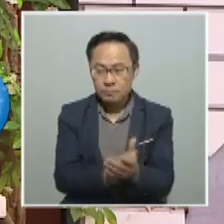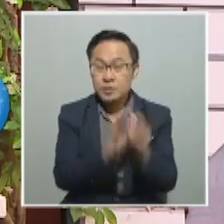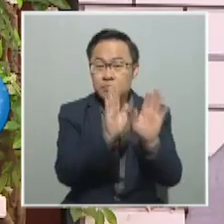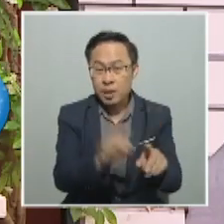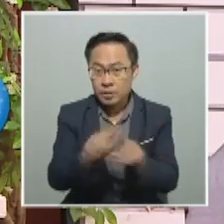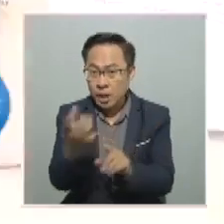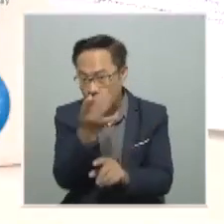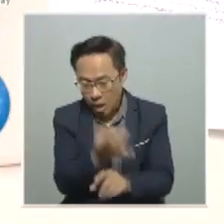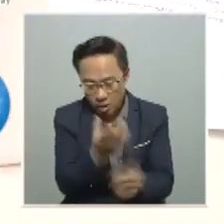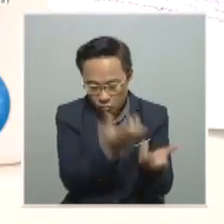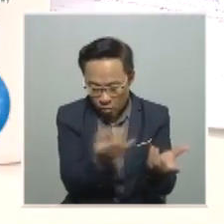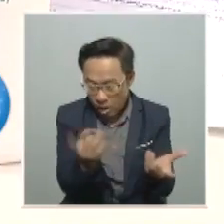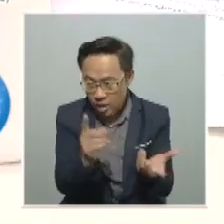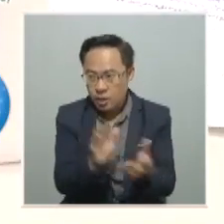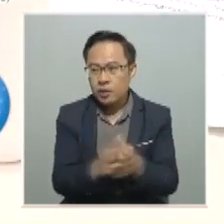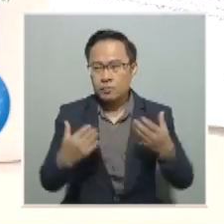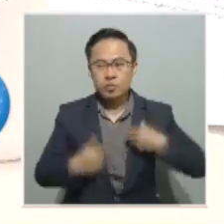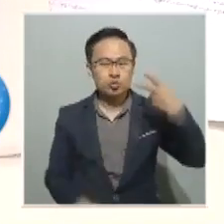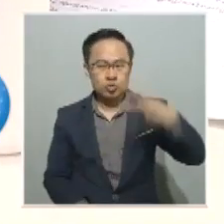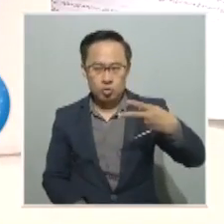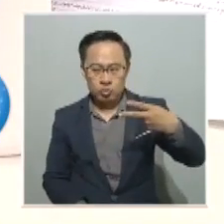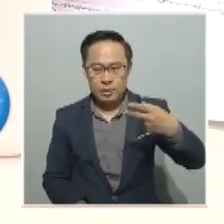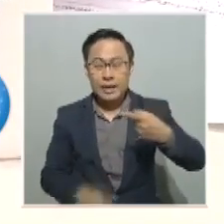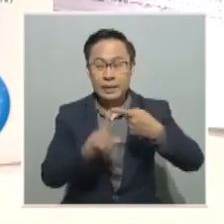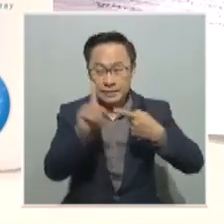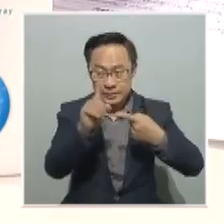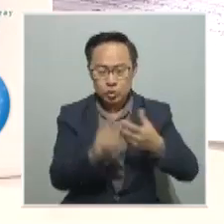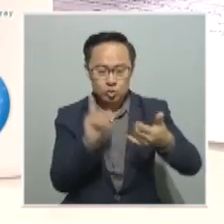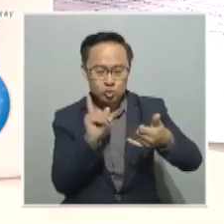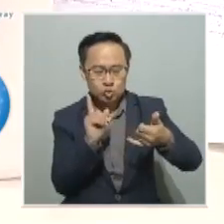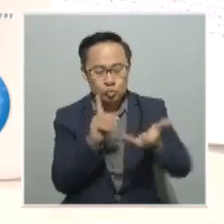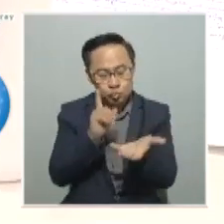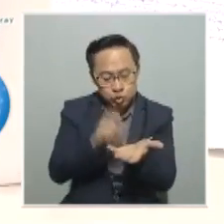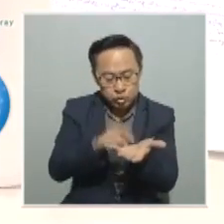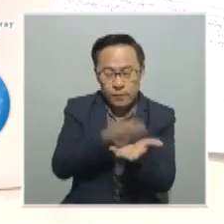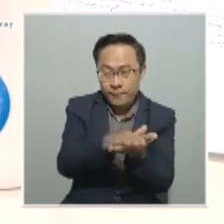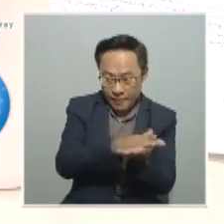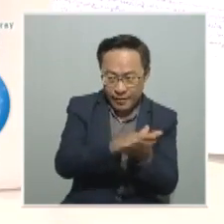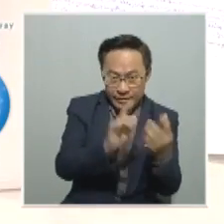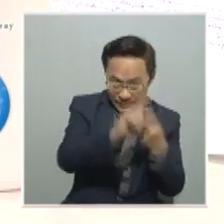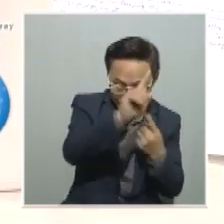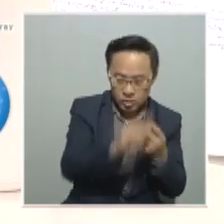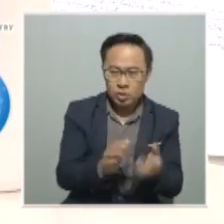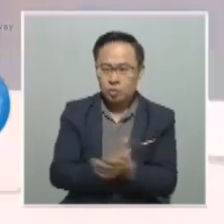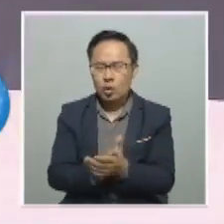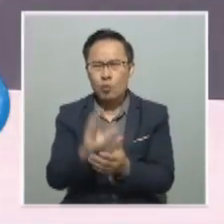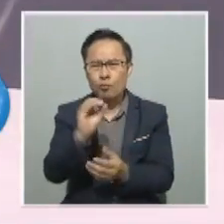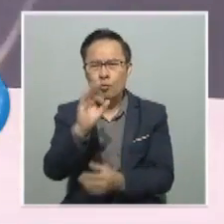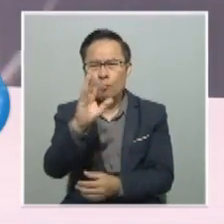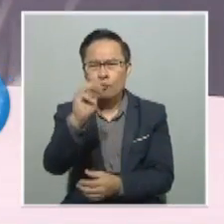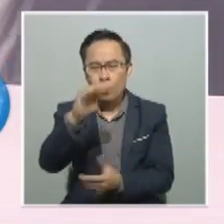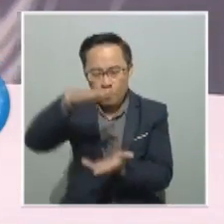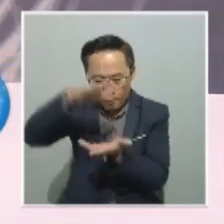แบบไหนกันบ้างจะมี2แบบให้เห็นนะคะนี่ก็คือแบบสเปรย์ค่ะนะคะและนี่ก็คือแบบโฟม